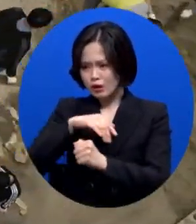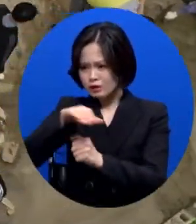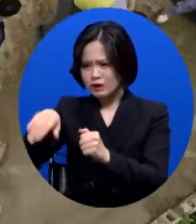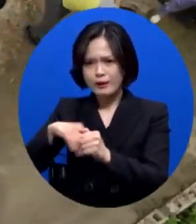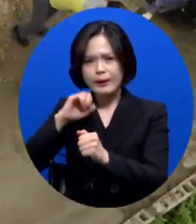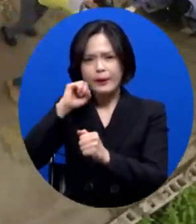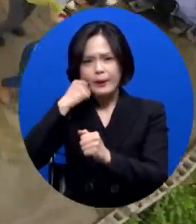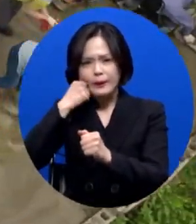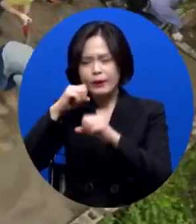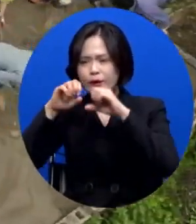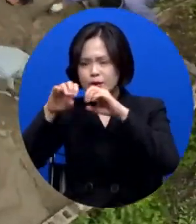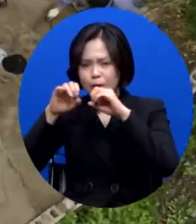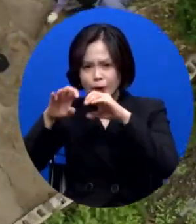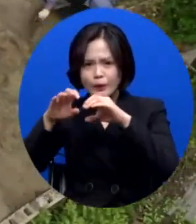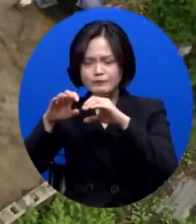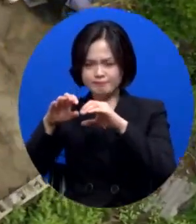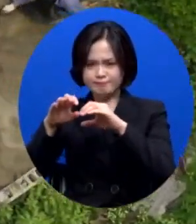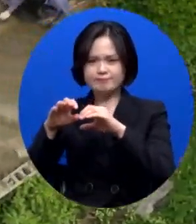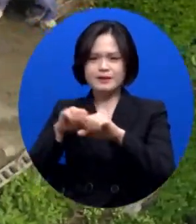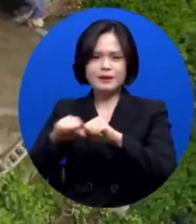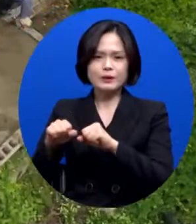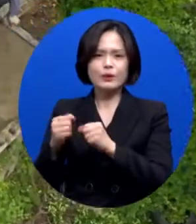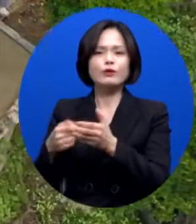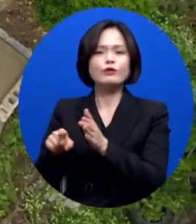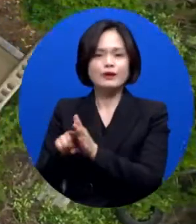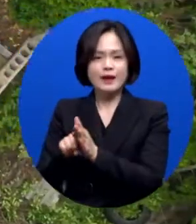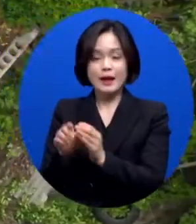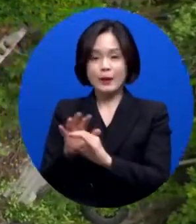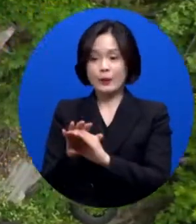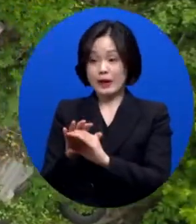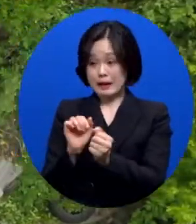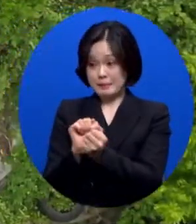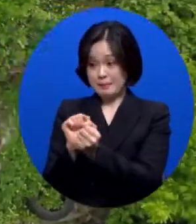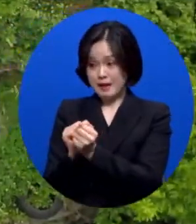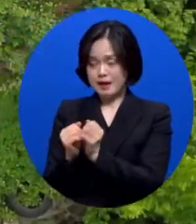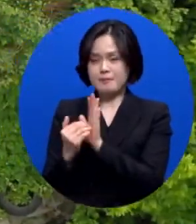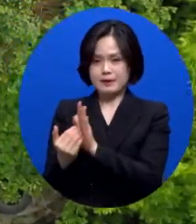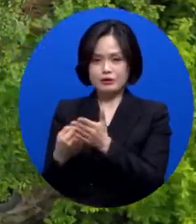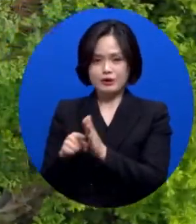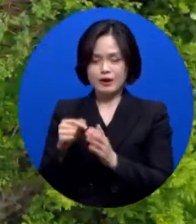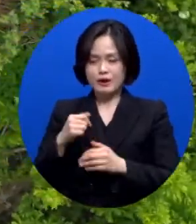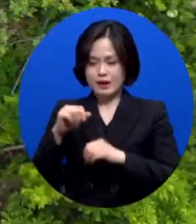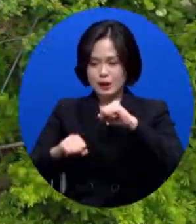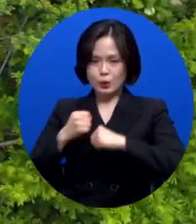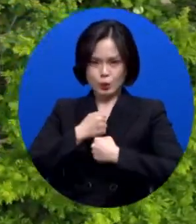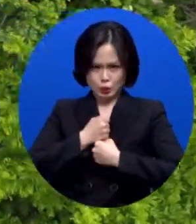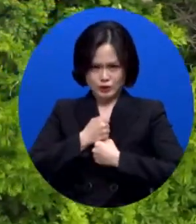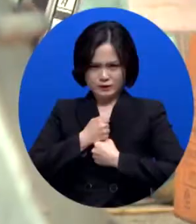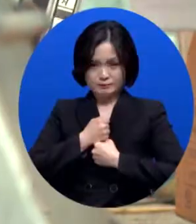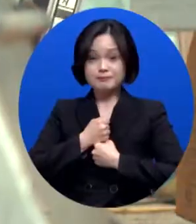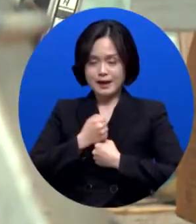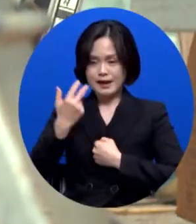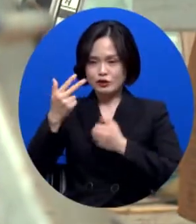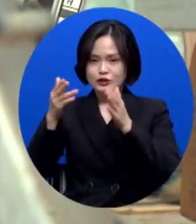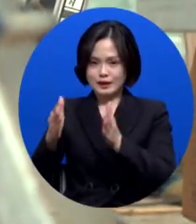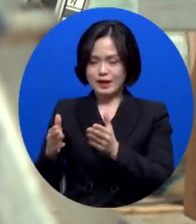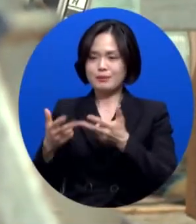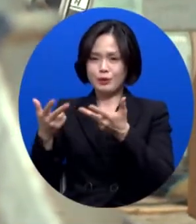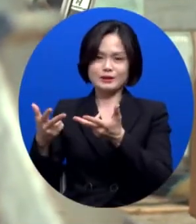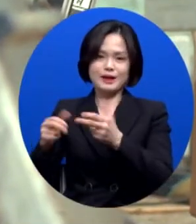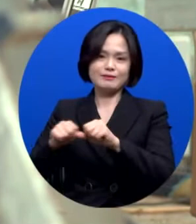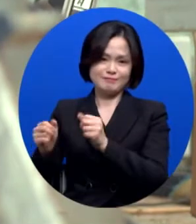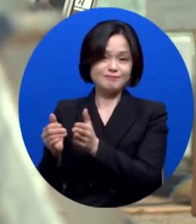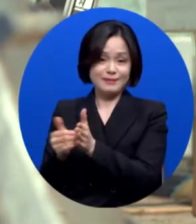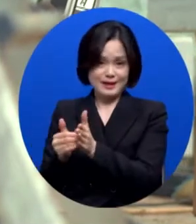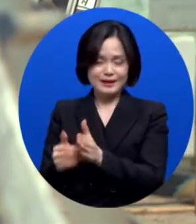어려워진 상황에서 방역 수칙을 지켜 한주간 인원을 나누어 진행했습니다 건설업 전문가인 성도들을